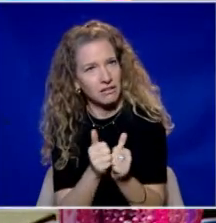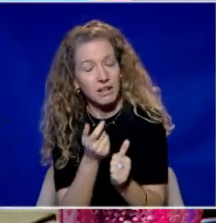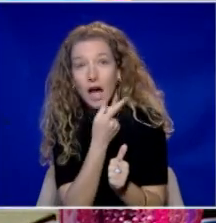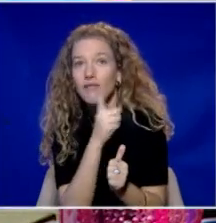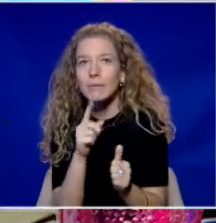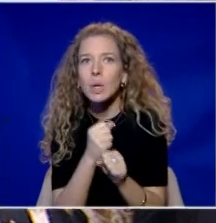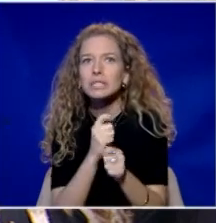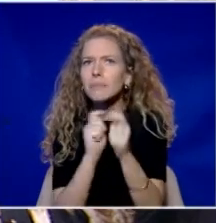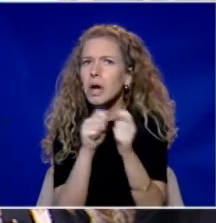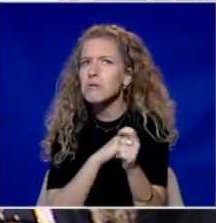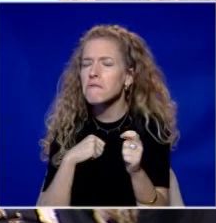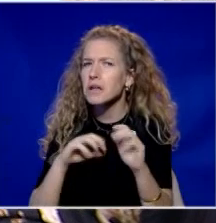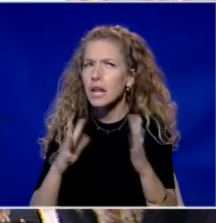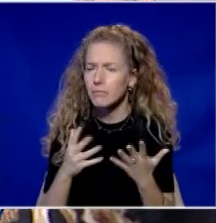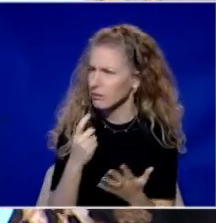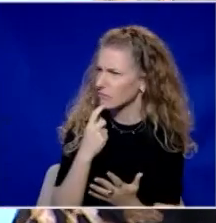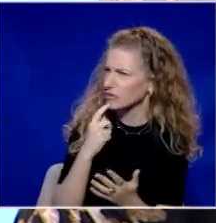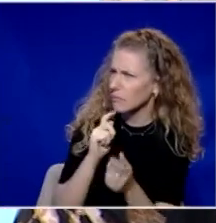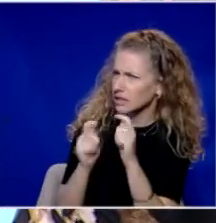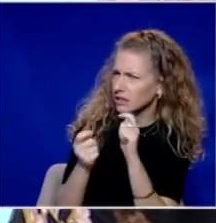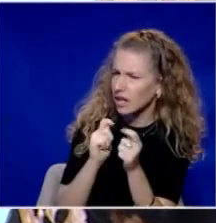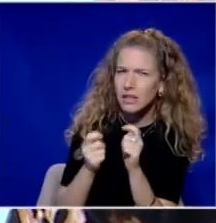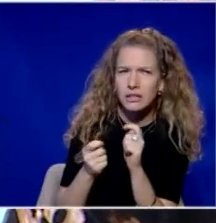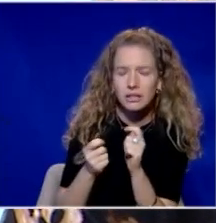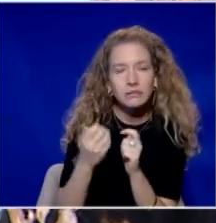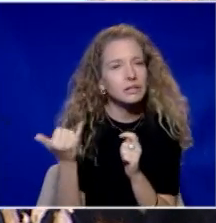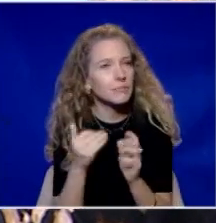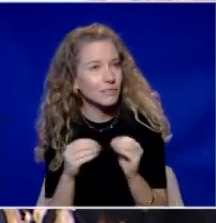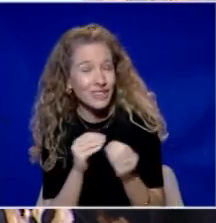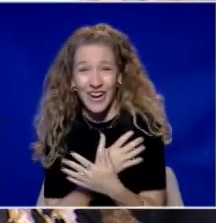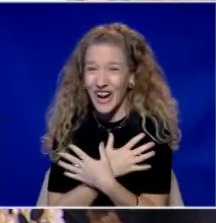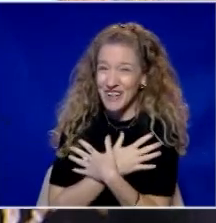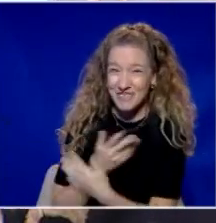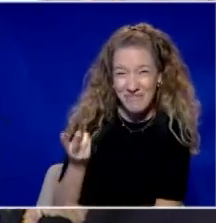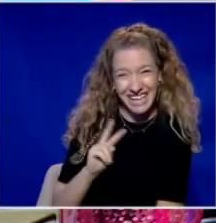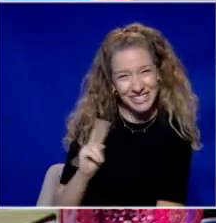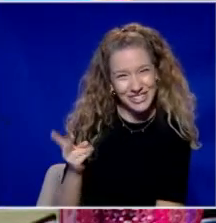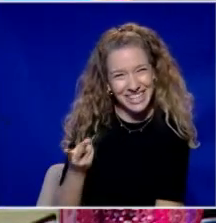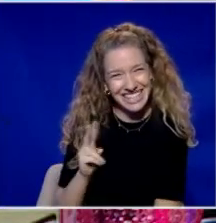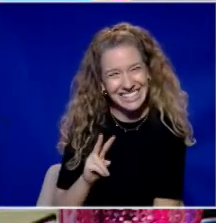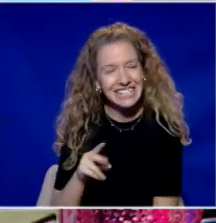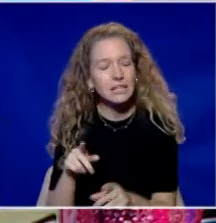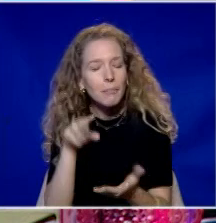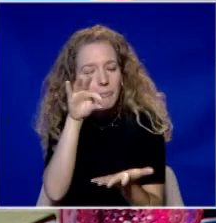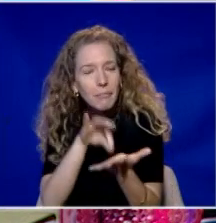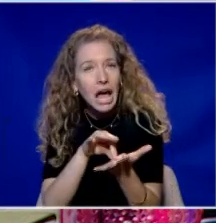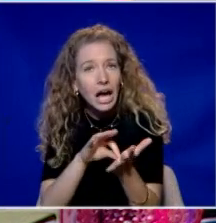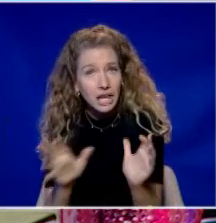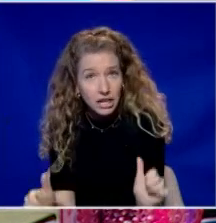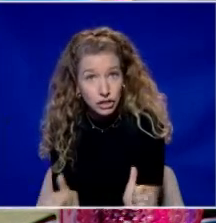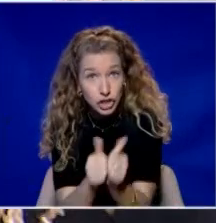התראיינתם לבד. למה? מה זאת אומרת? אנחנו אוהבים את אחד עם השני, אנחנו אוהבים אחד את השני. אתם כמו... מרגע